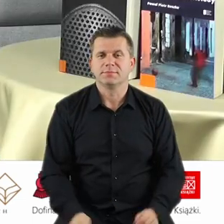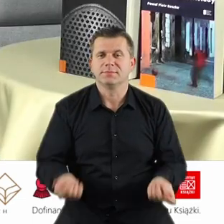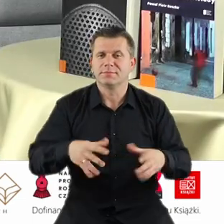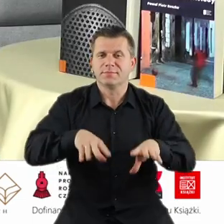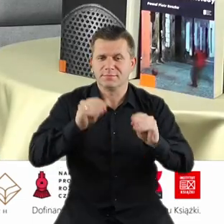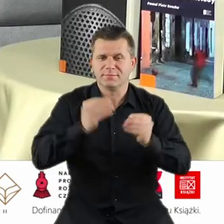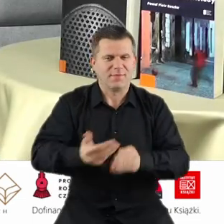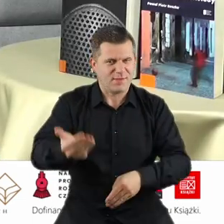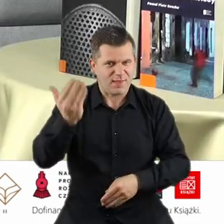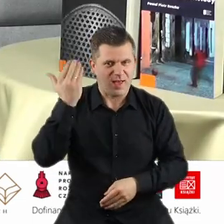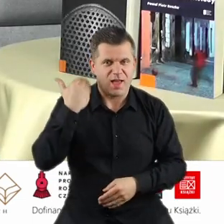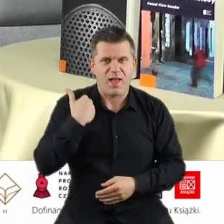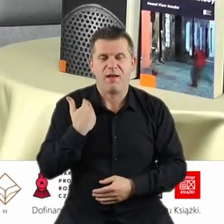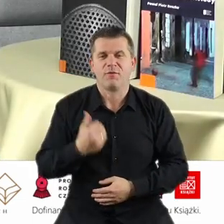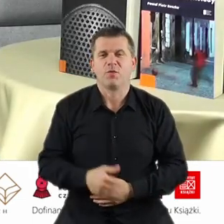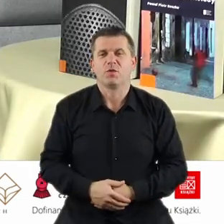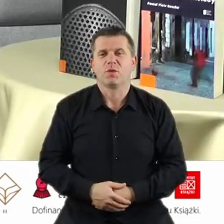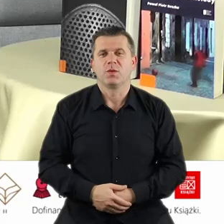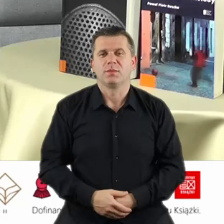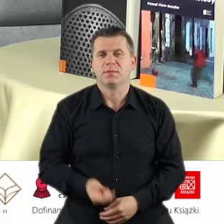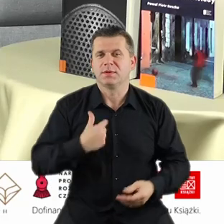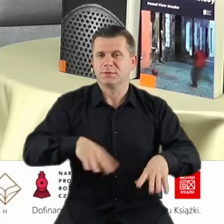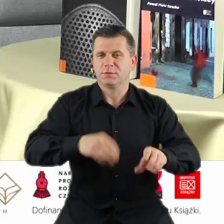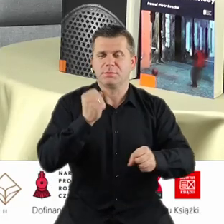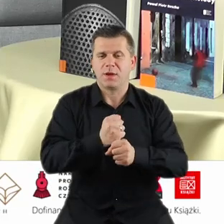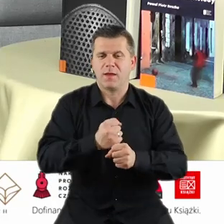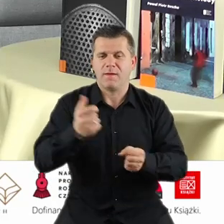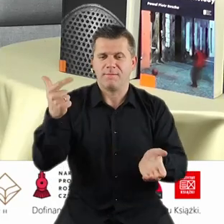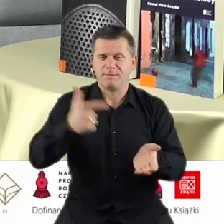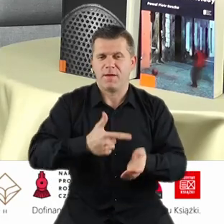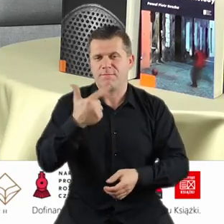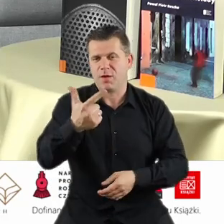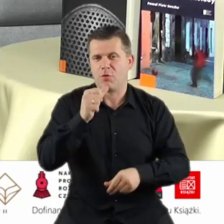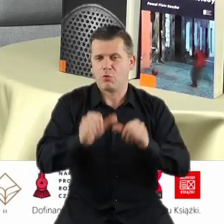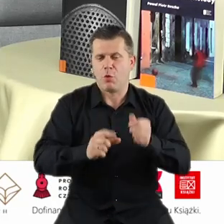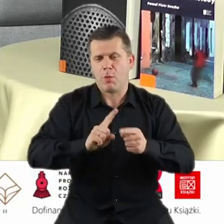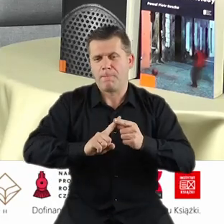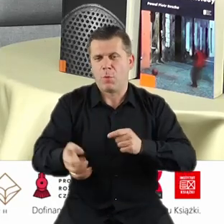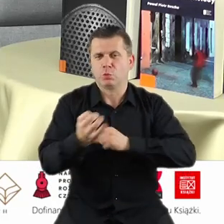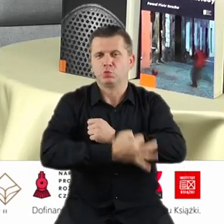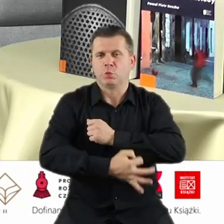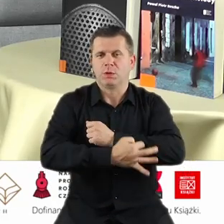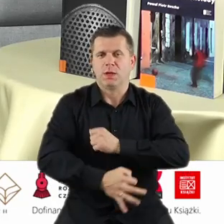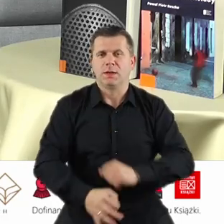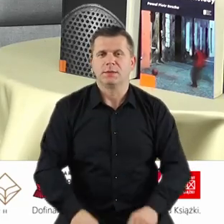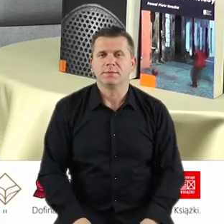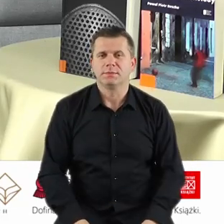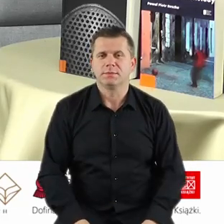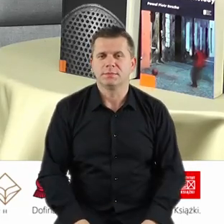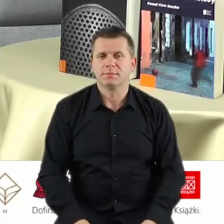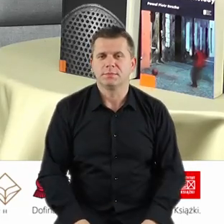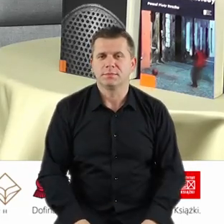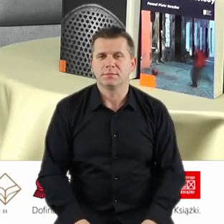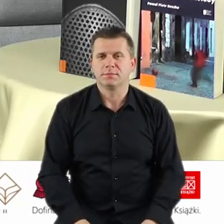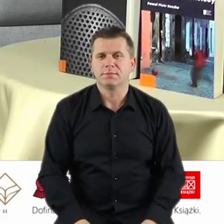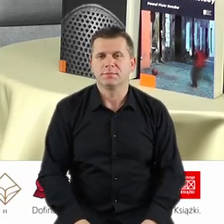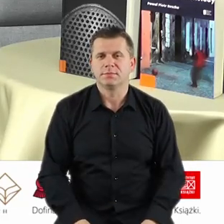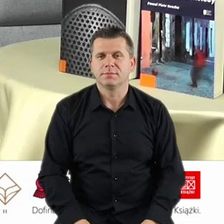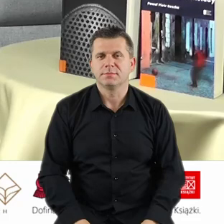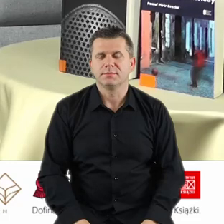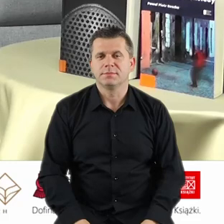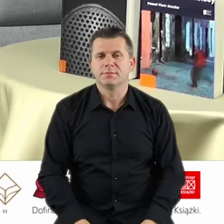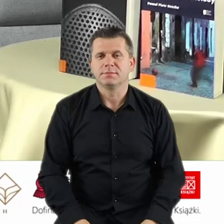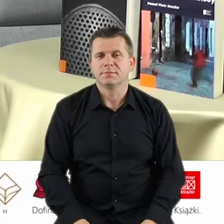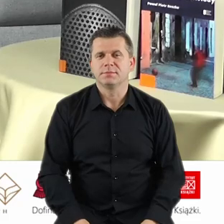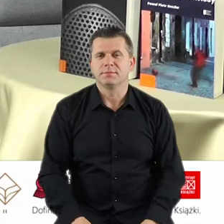No, zaczęła się dosyć dawno temu, bo ja zaczynałem pracę w 2002 roku, zaraz po studiach. Zaczęła się dość prozaicznie, po